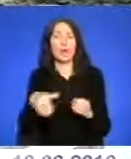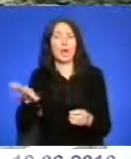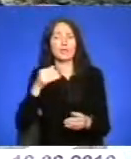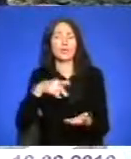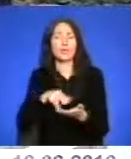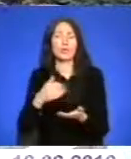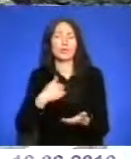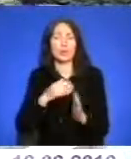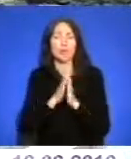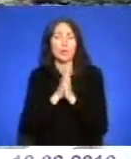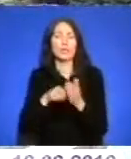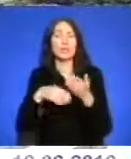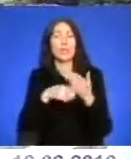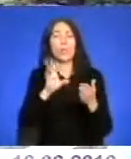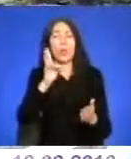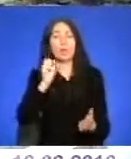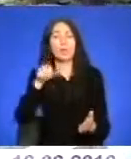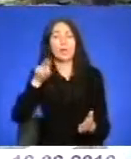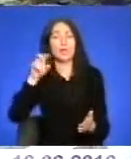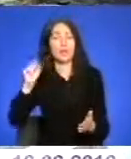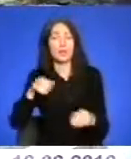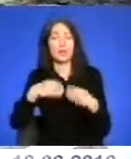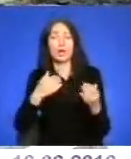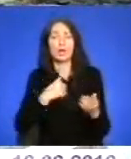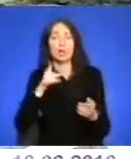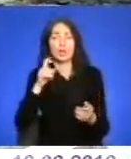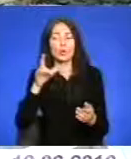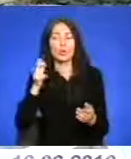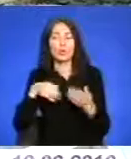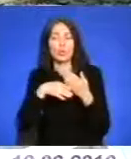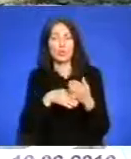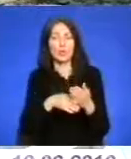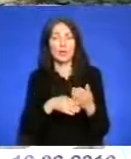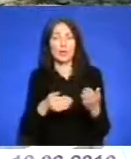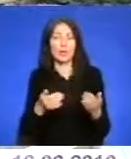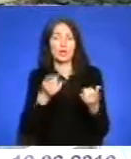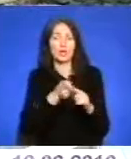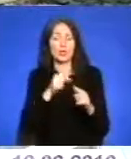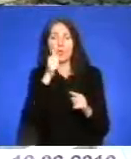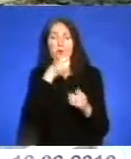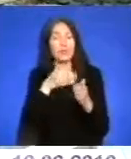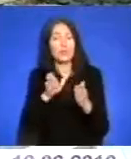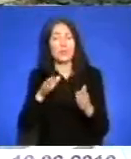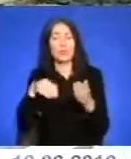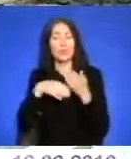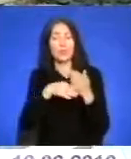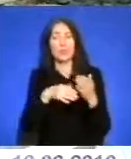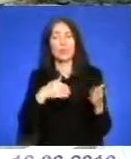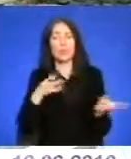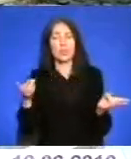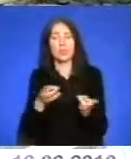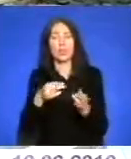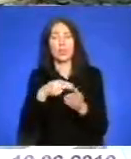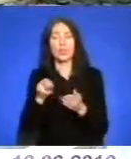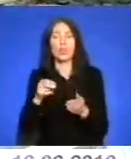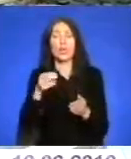гривень одноразову допомогу. Того року навіть мені відмовили в тій допомозі. І мені треба купляти лікарства і свекру, і йому